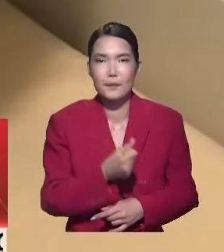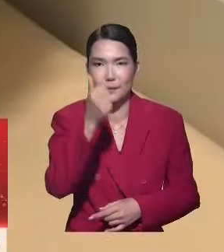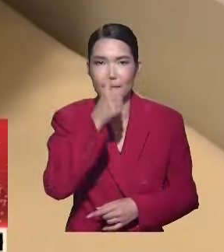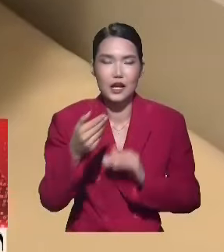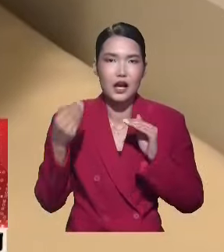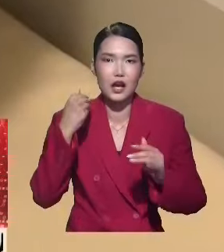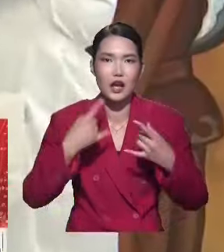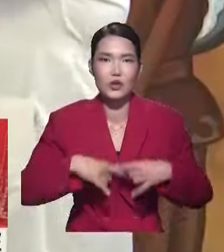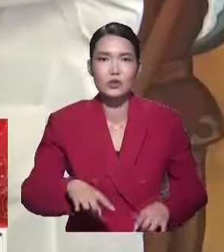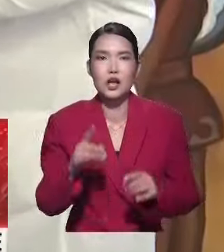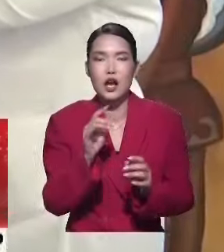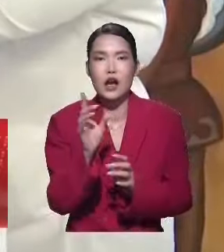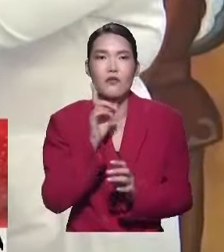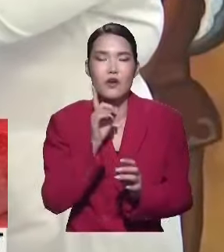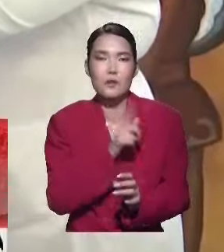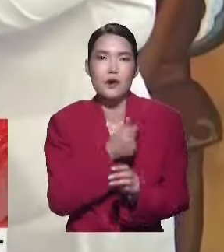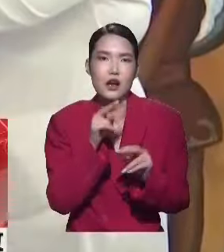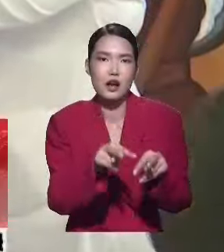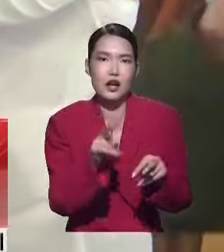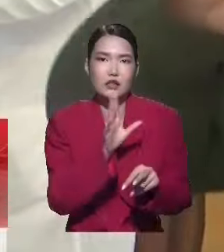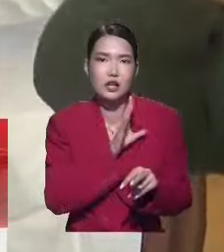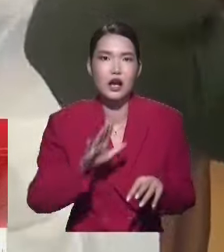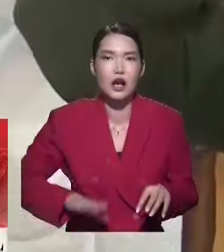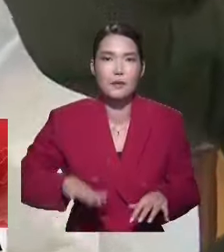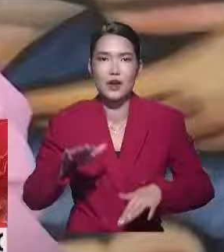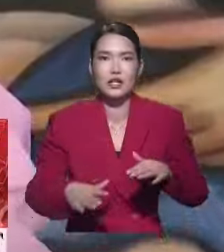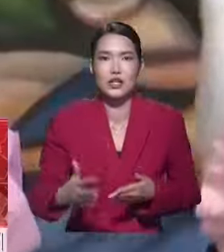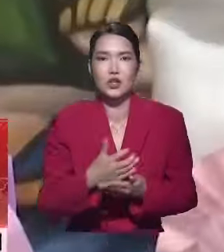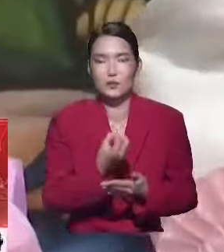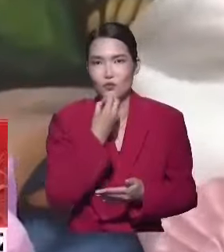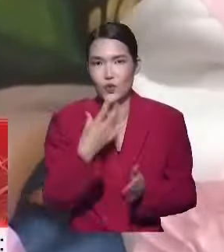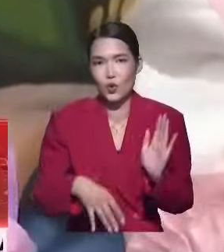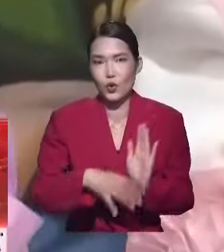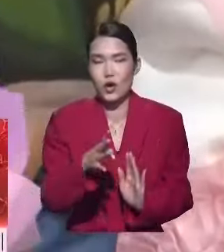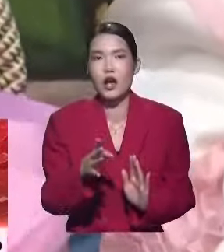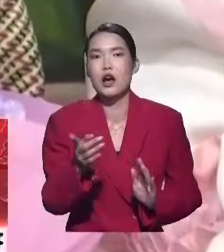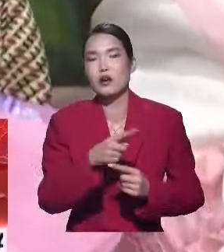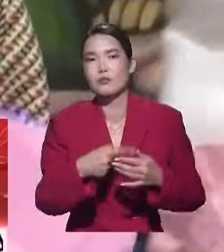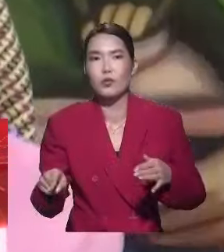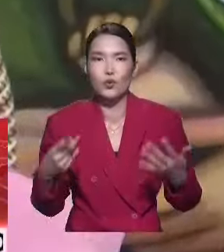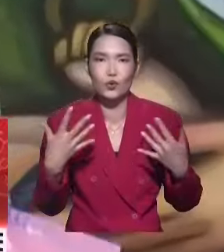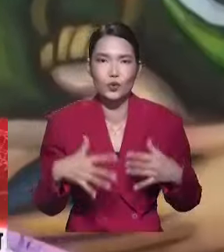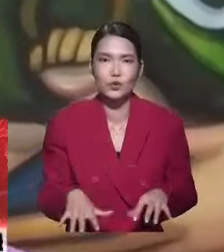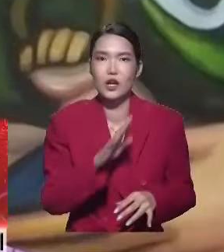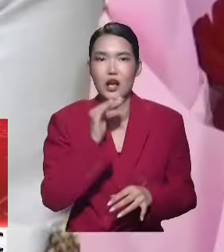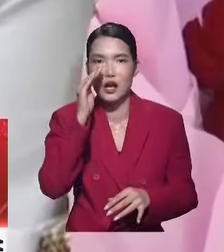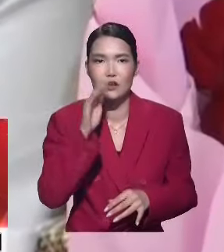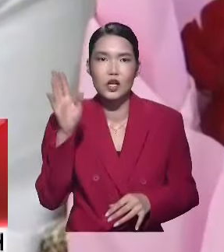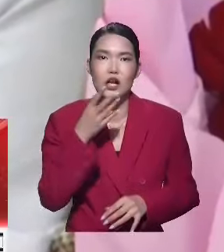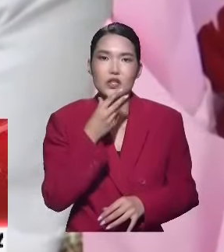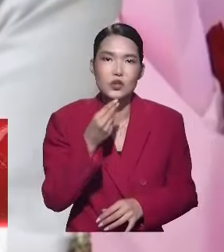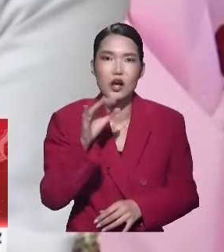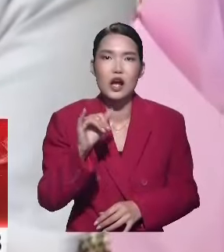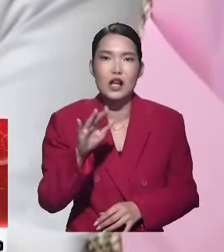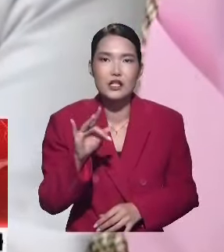туғандықтан әуелі жансақтау бөлімінде болыпты. Кейін салмақ жинап жақсы болған соң палатаға шығарылған. Үшемге ата-анасы сұлу, әдемі, дара